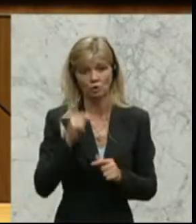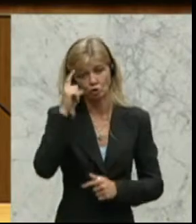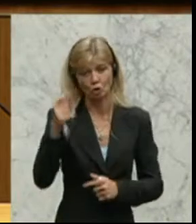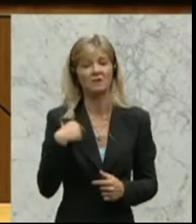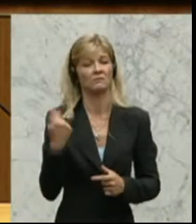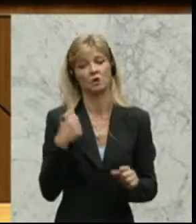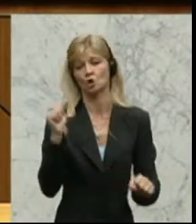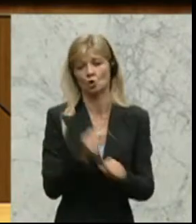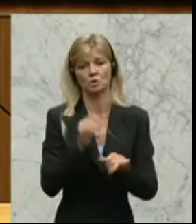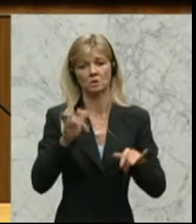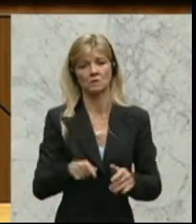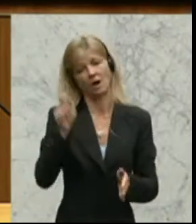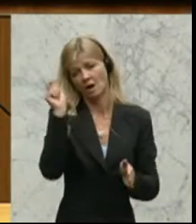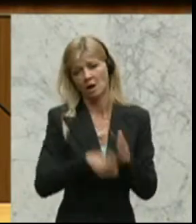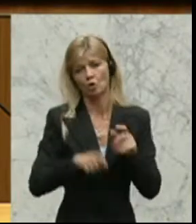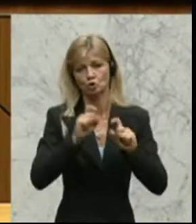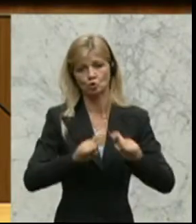ganzen Diskussion abgeht,